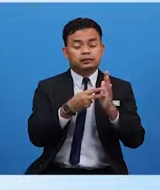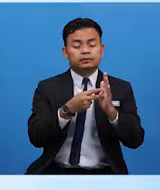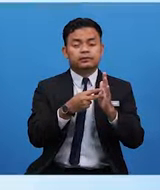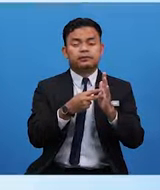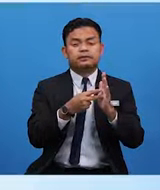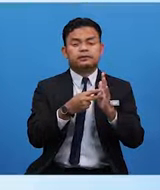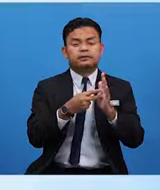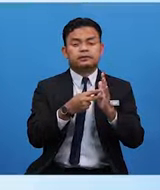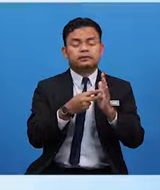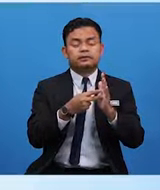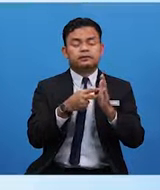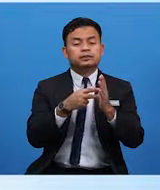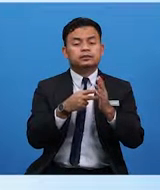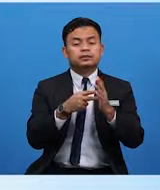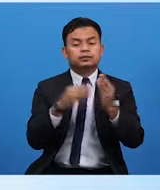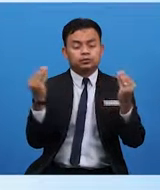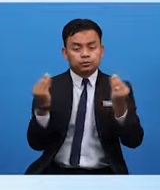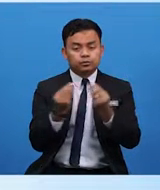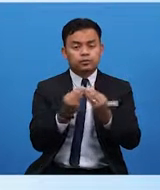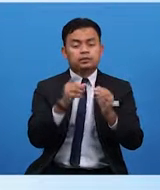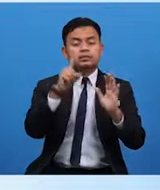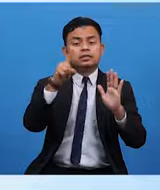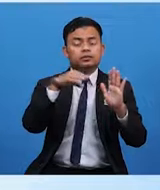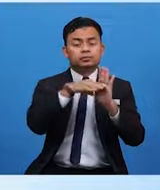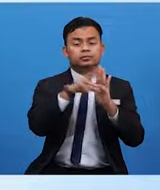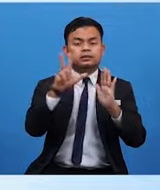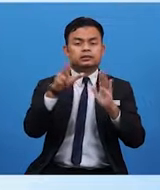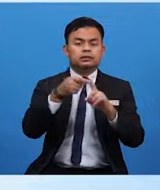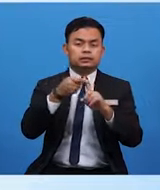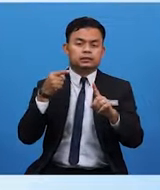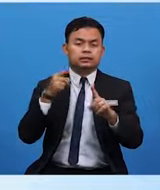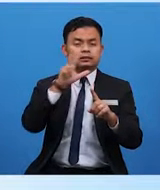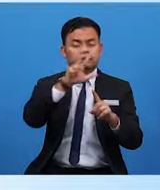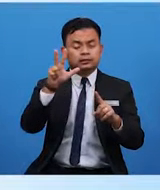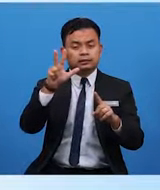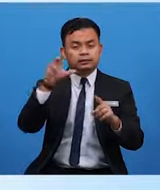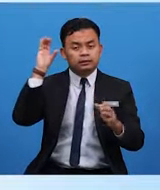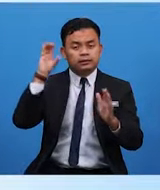daripada ketiga-tiga tanpa Raja pecahan tersebut